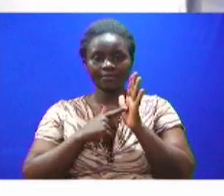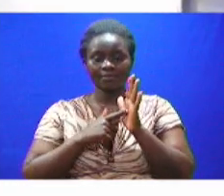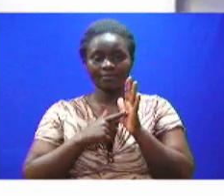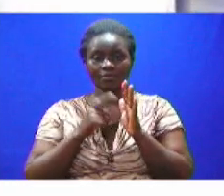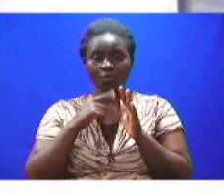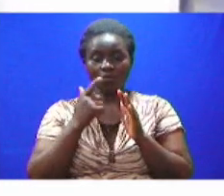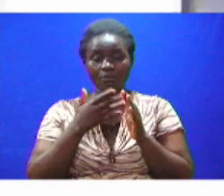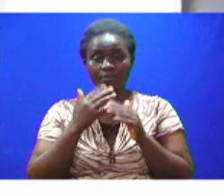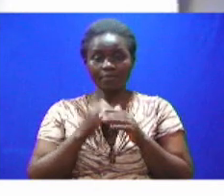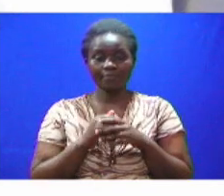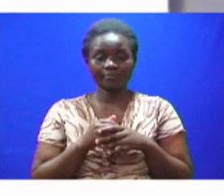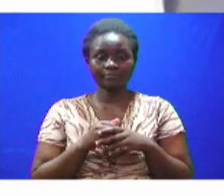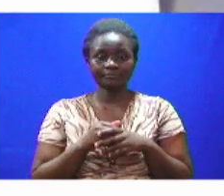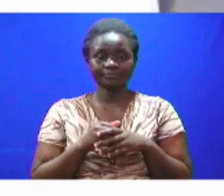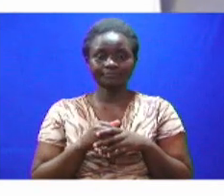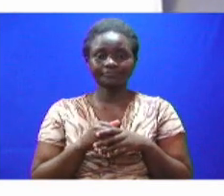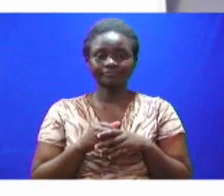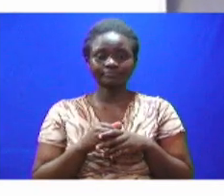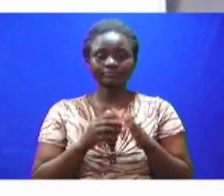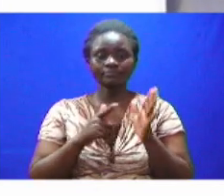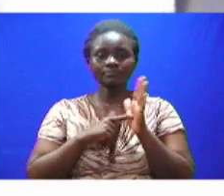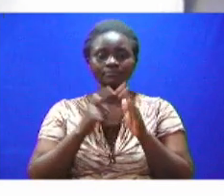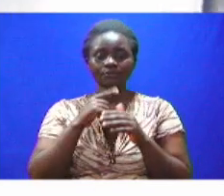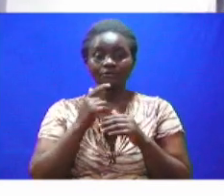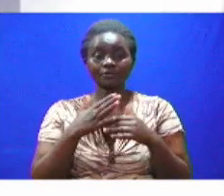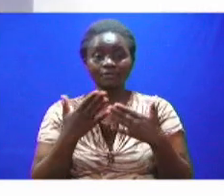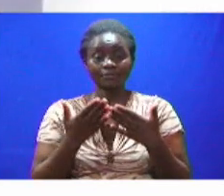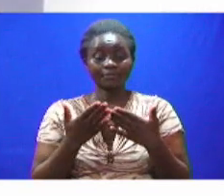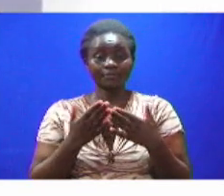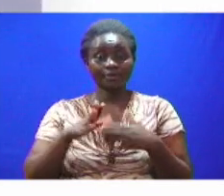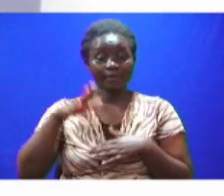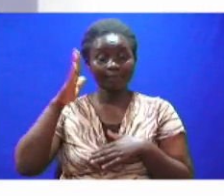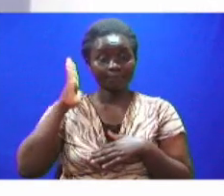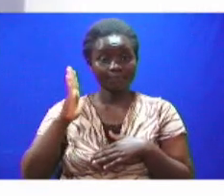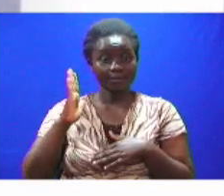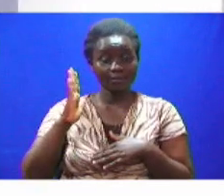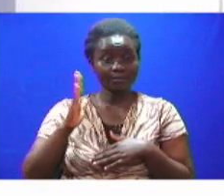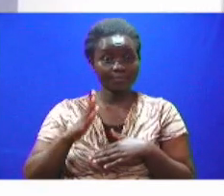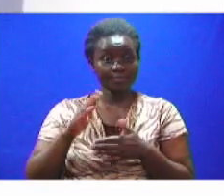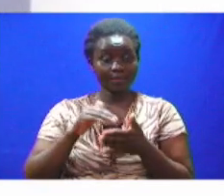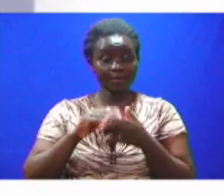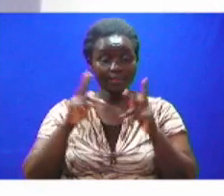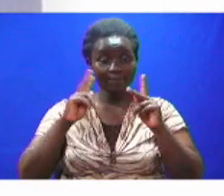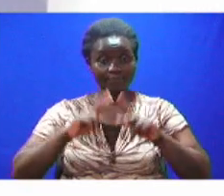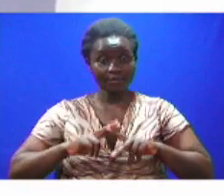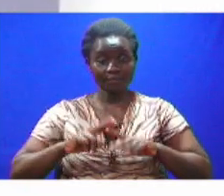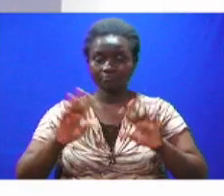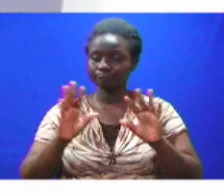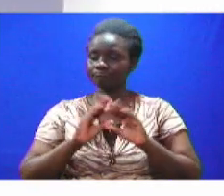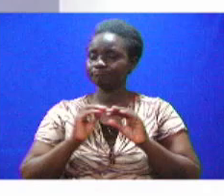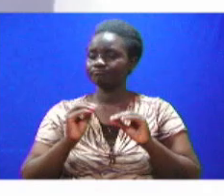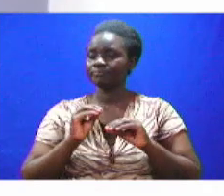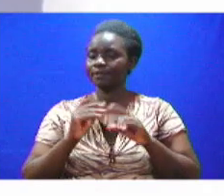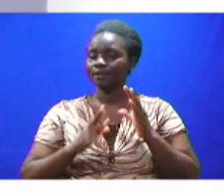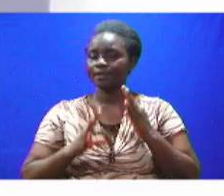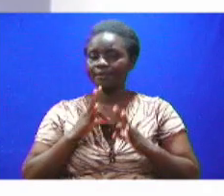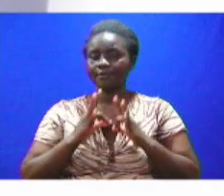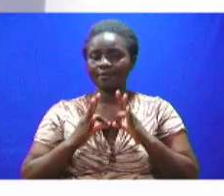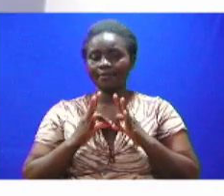wanaoleta fujo, wameonekana watu wengine wanaoapa kwamba haitokuwa amani iwapo